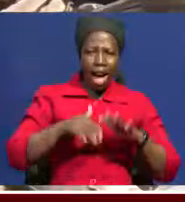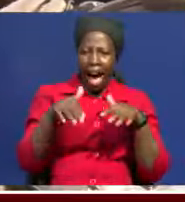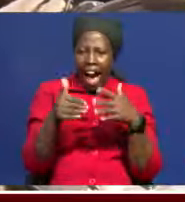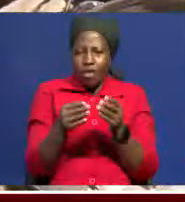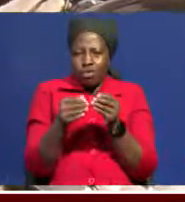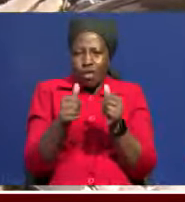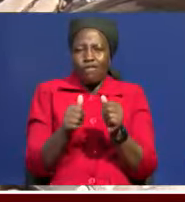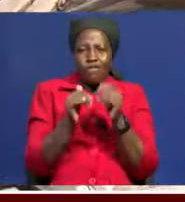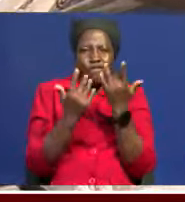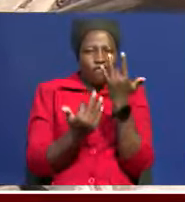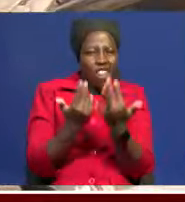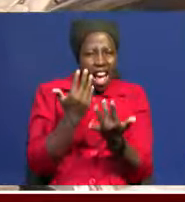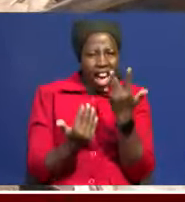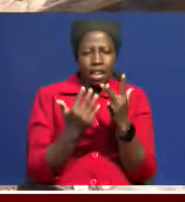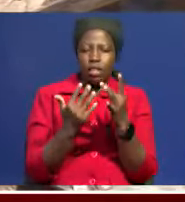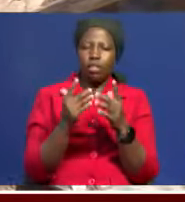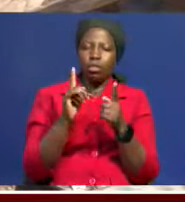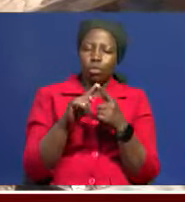ili